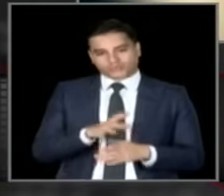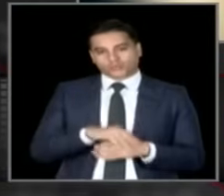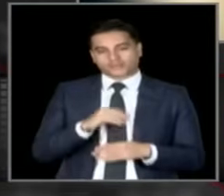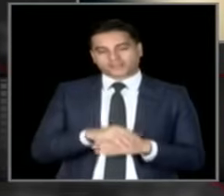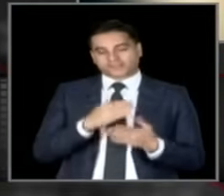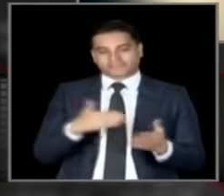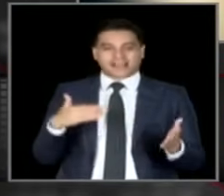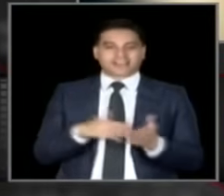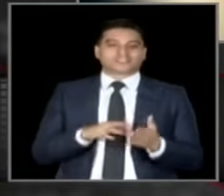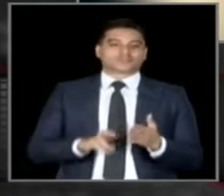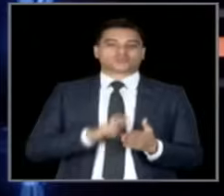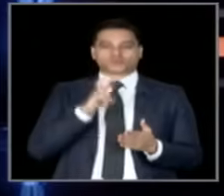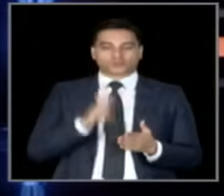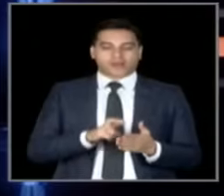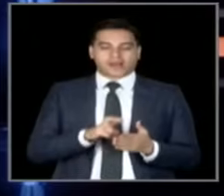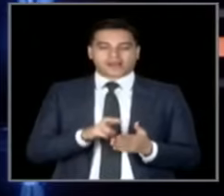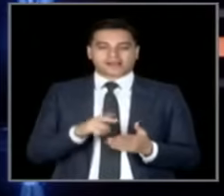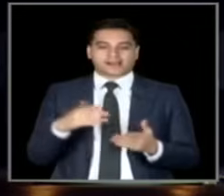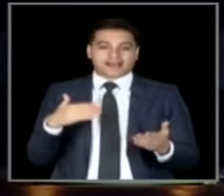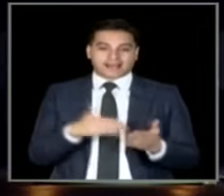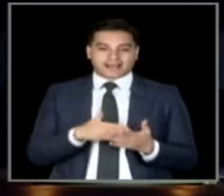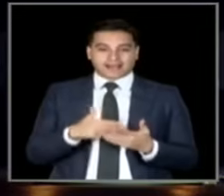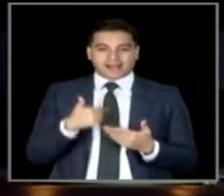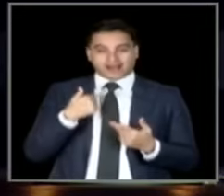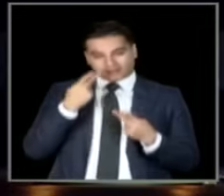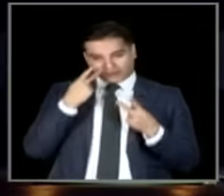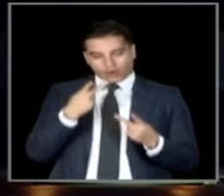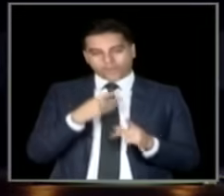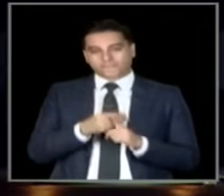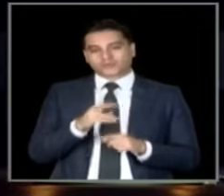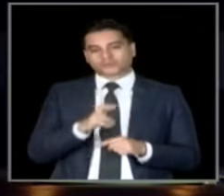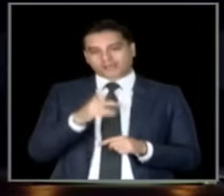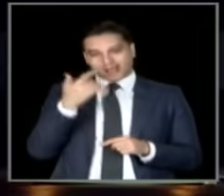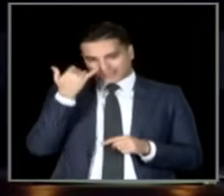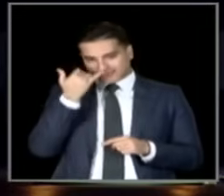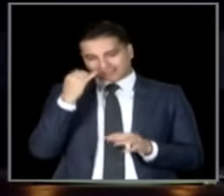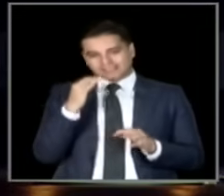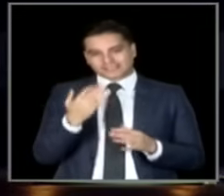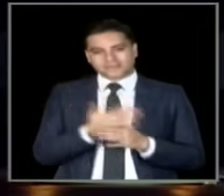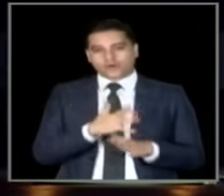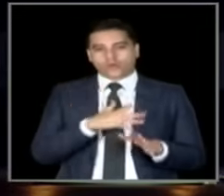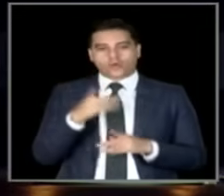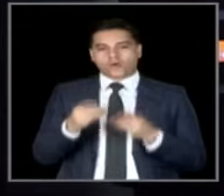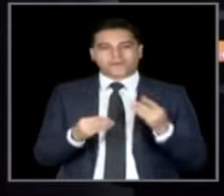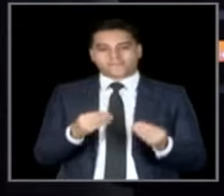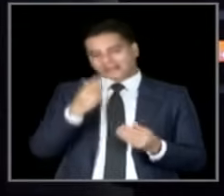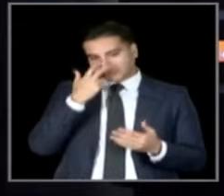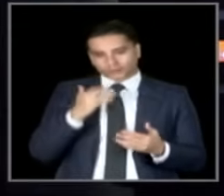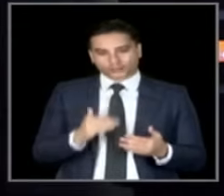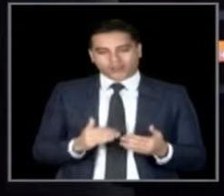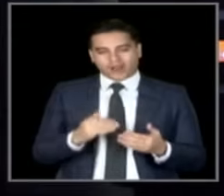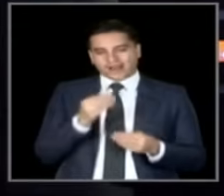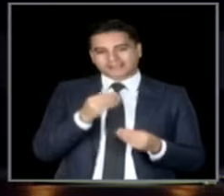الحمد لله. آخر سؤال، السؤال اللي جاي ده بقى من الحاجات اللي أنا بحبها جداً، أو إحنا كلنا بنحبها من وإحنا